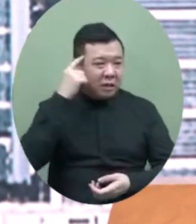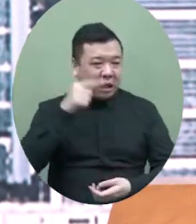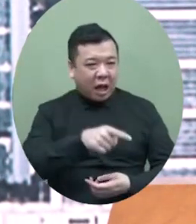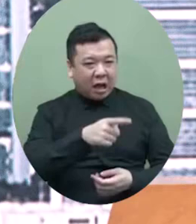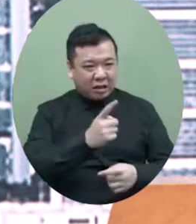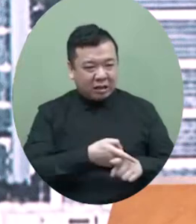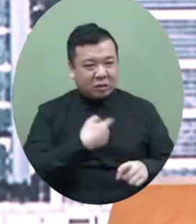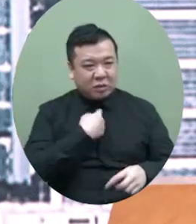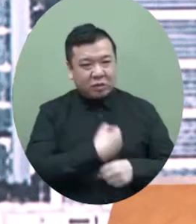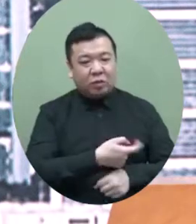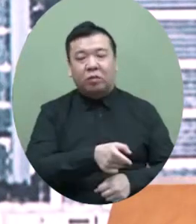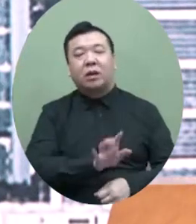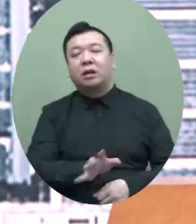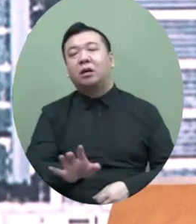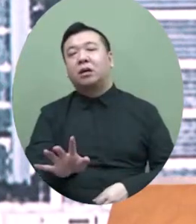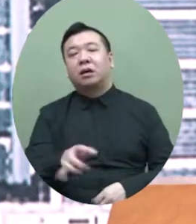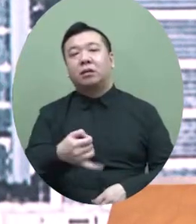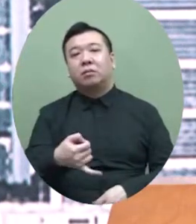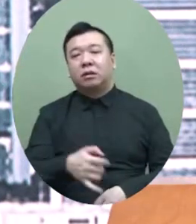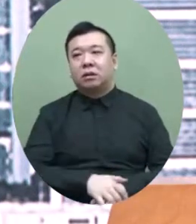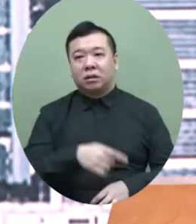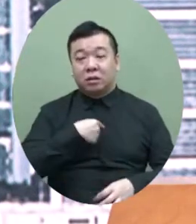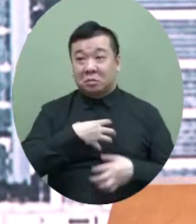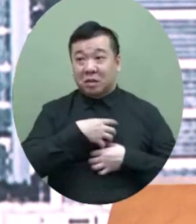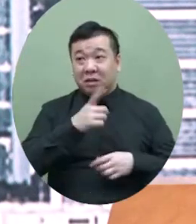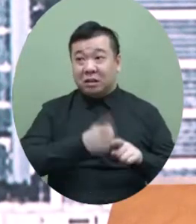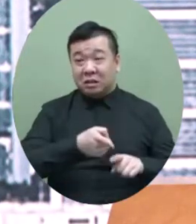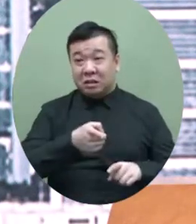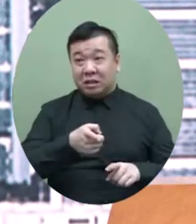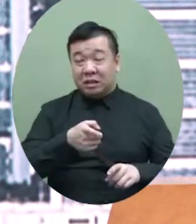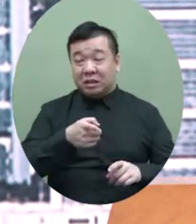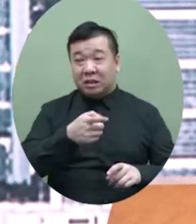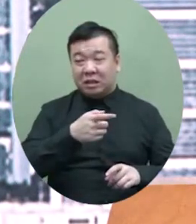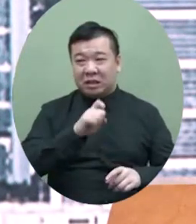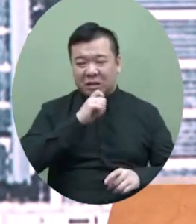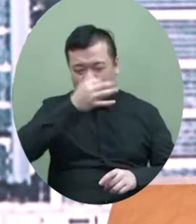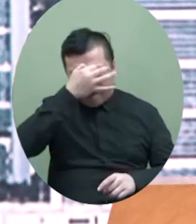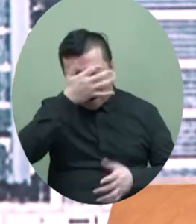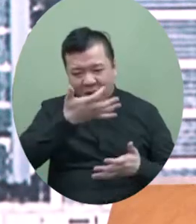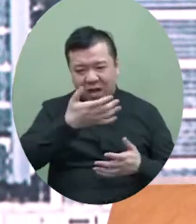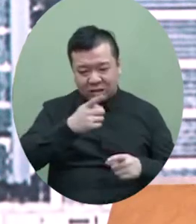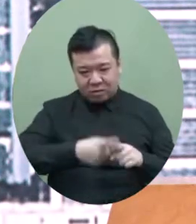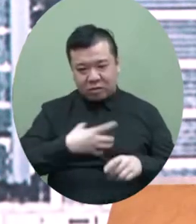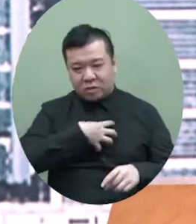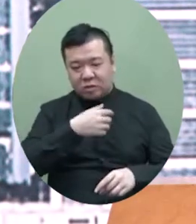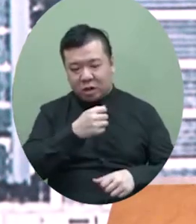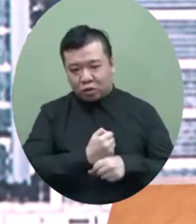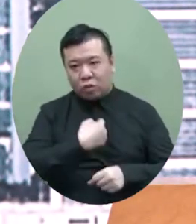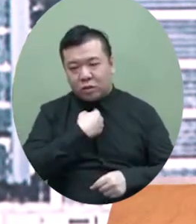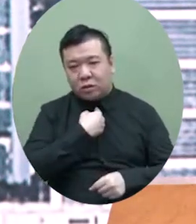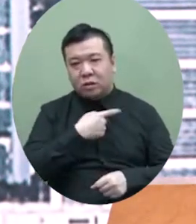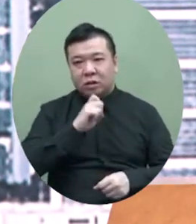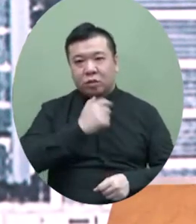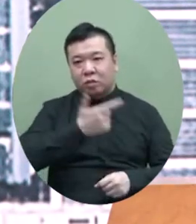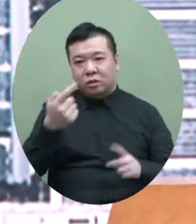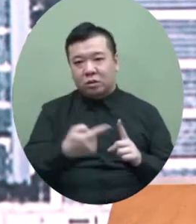係最值得做嘅嚇。所以我唔覺得咧係一個勞民傷財，係一個非常之值得做，亦都係有部分市